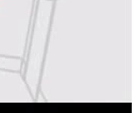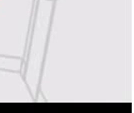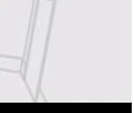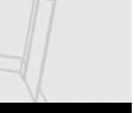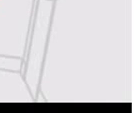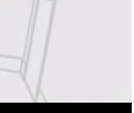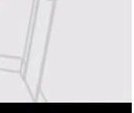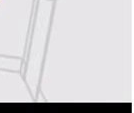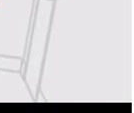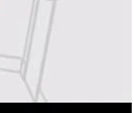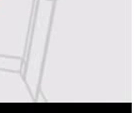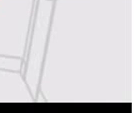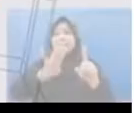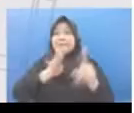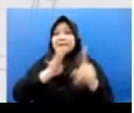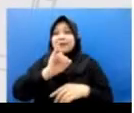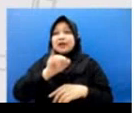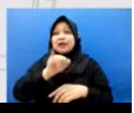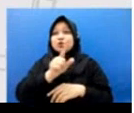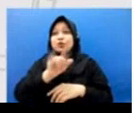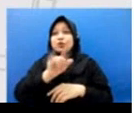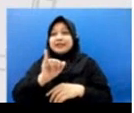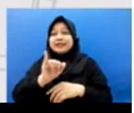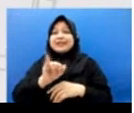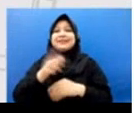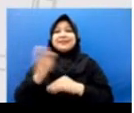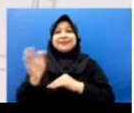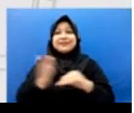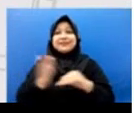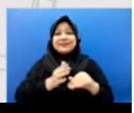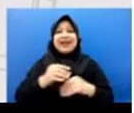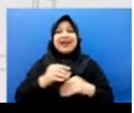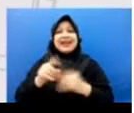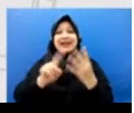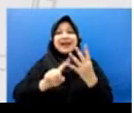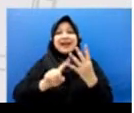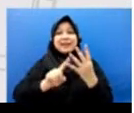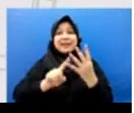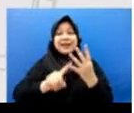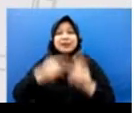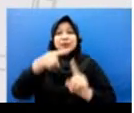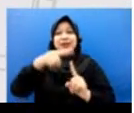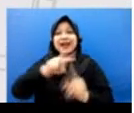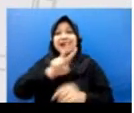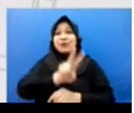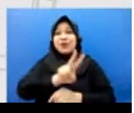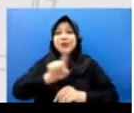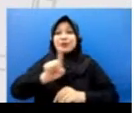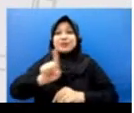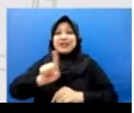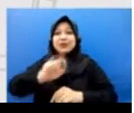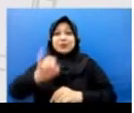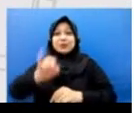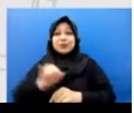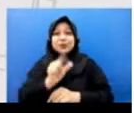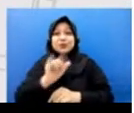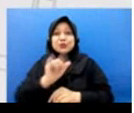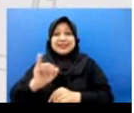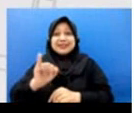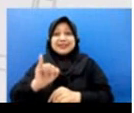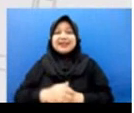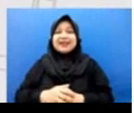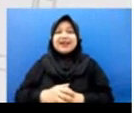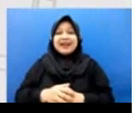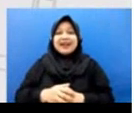Juli, kemudian pelajaran keempat itu tanggal 21 Juli, kemudian pelajaran